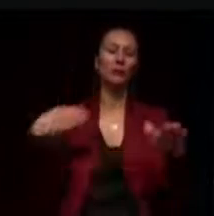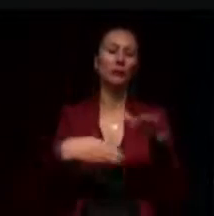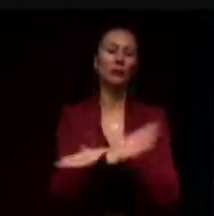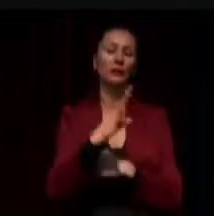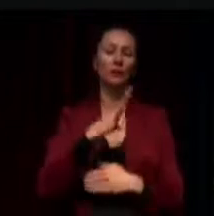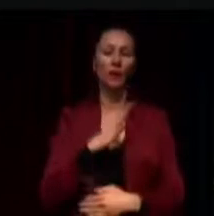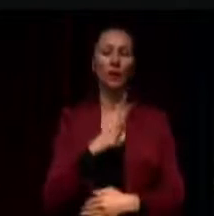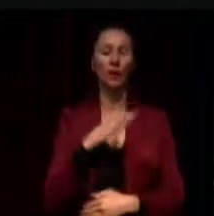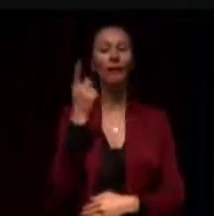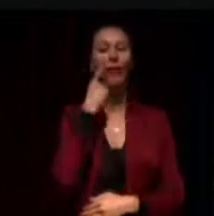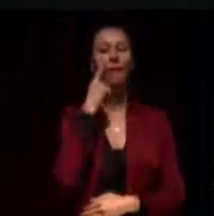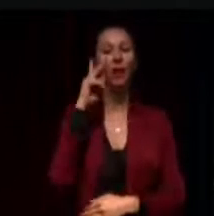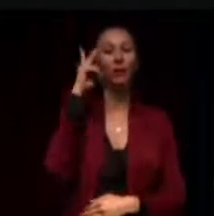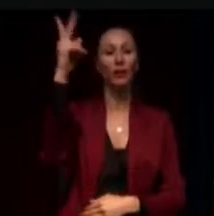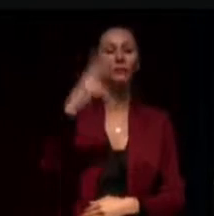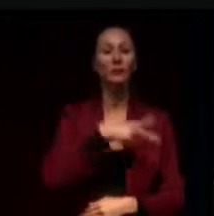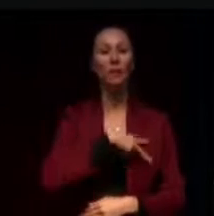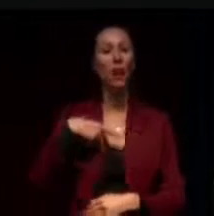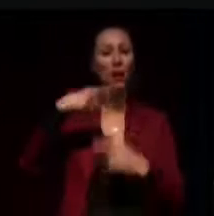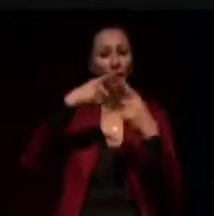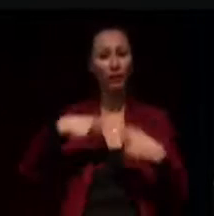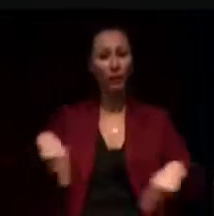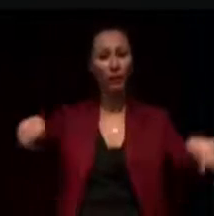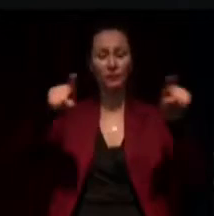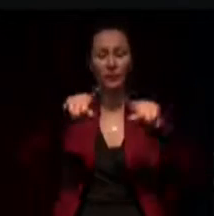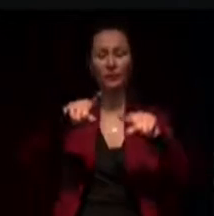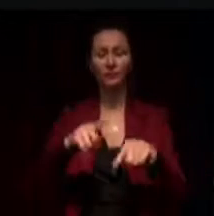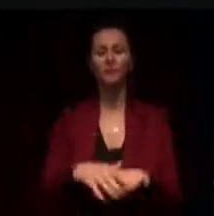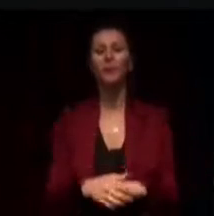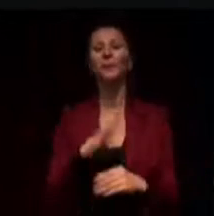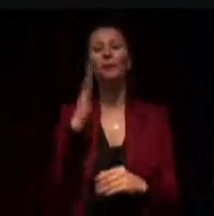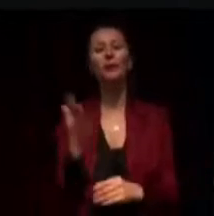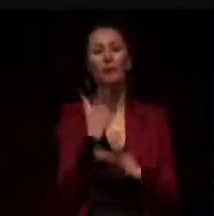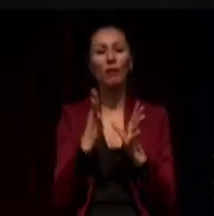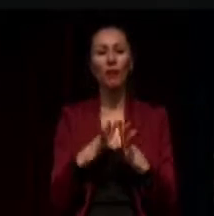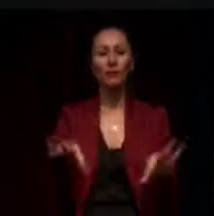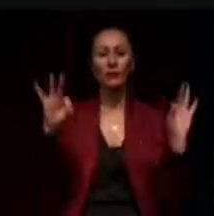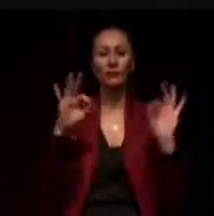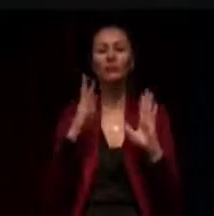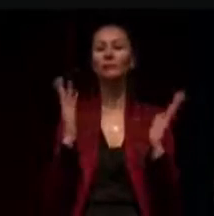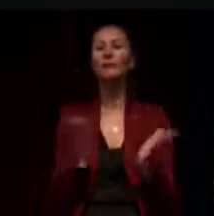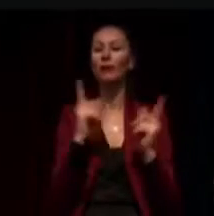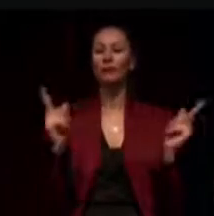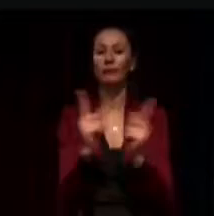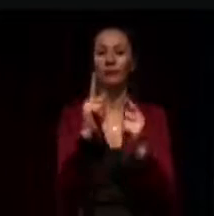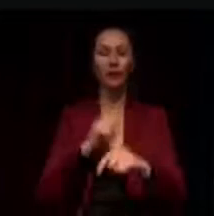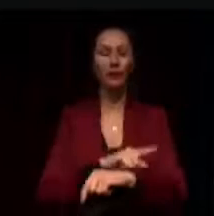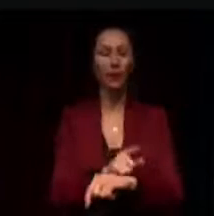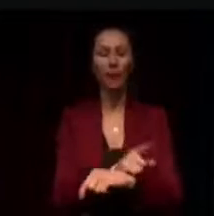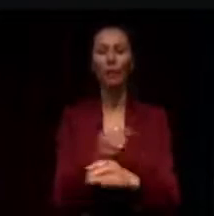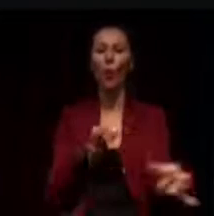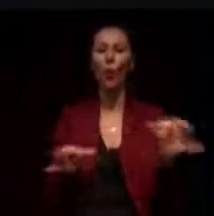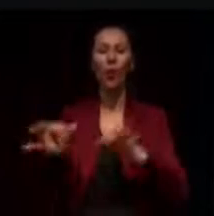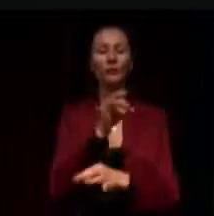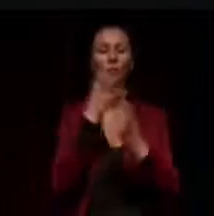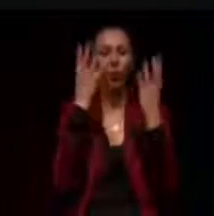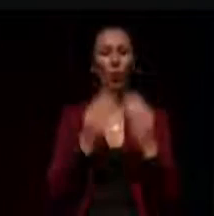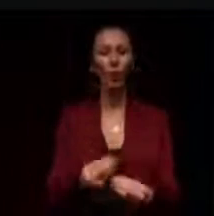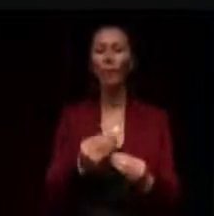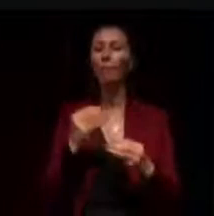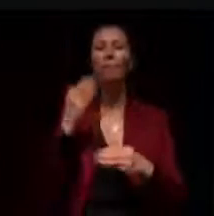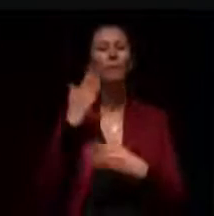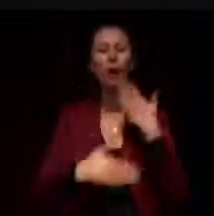geçiriyoruz. Devletimiz, belediyelerimiz daha hazırlıklı ve daha kısa zamanda organize olup